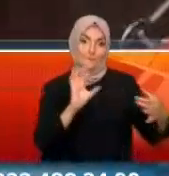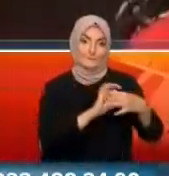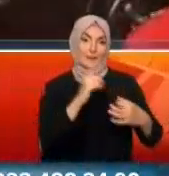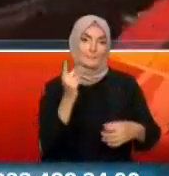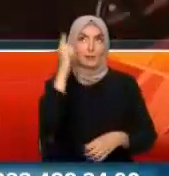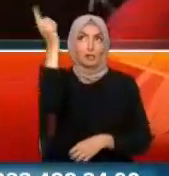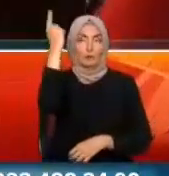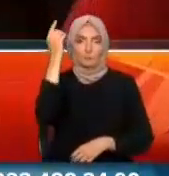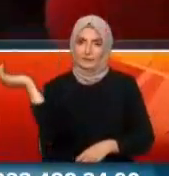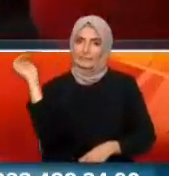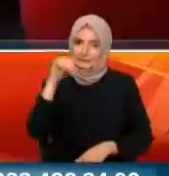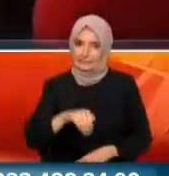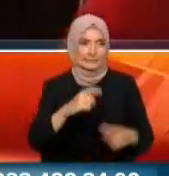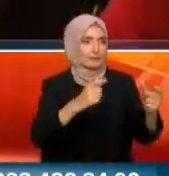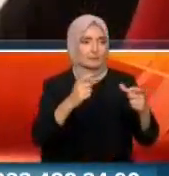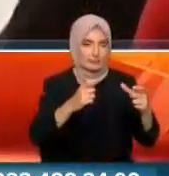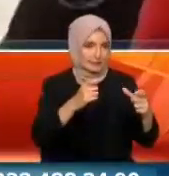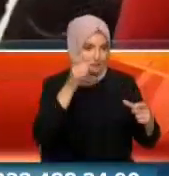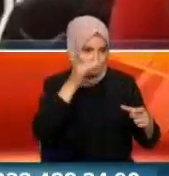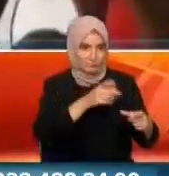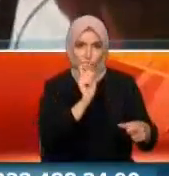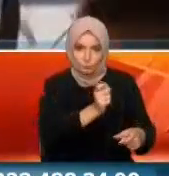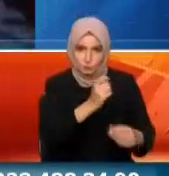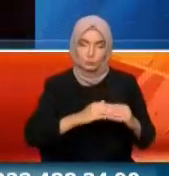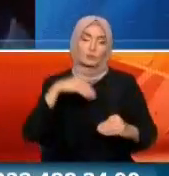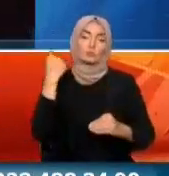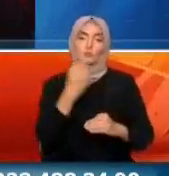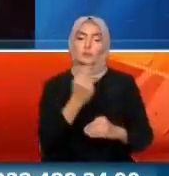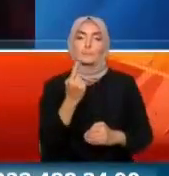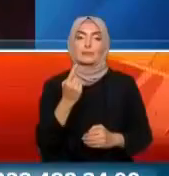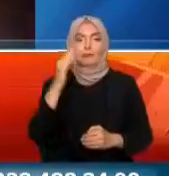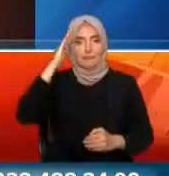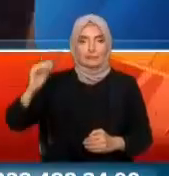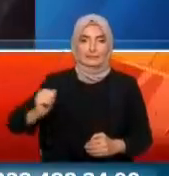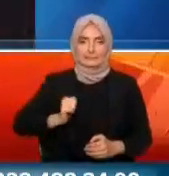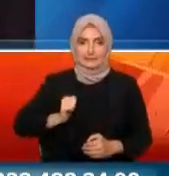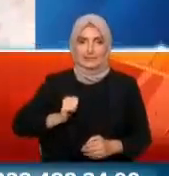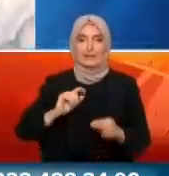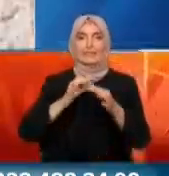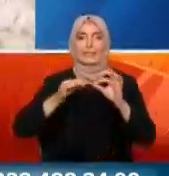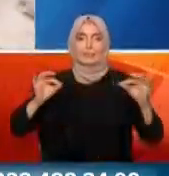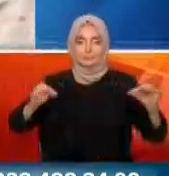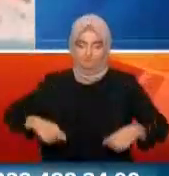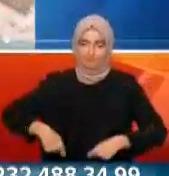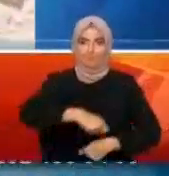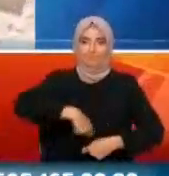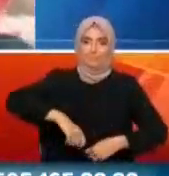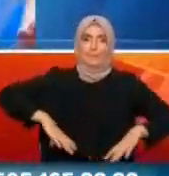Yeri tespit edildikten sonra bir asker beline bağladığı ip yardımıyla doktorun yanına indi.